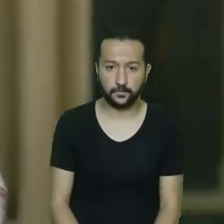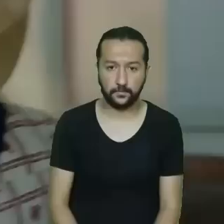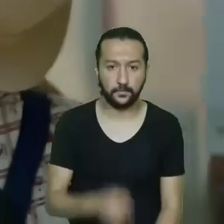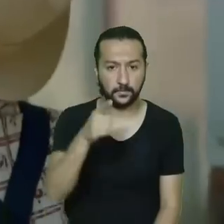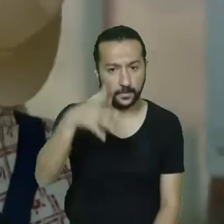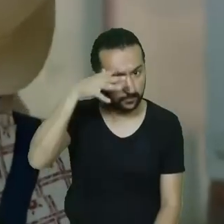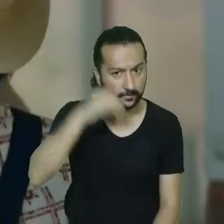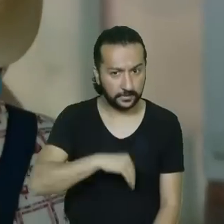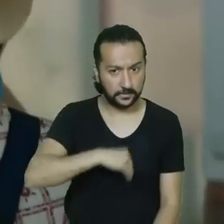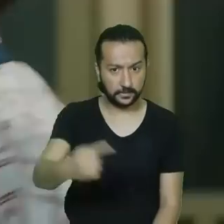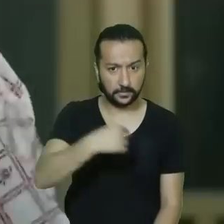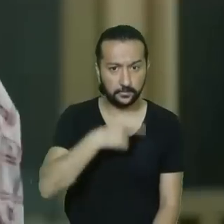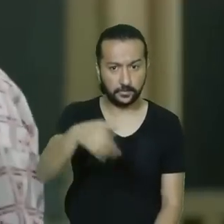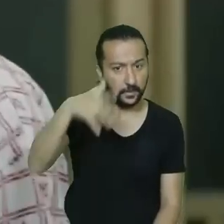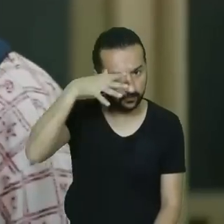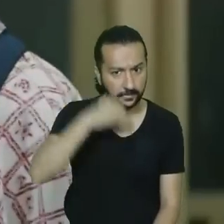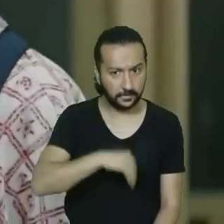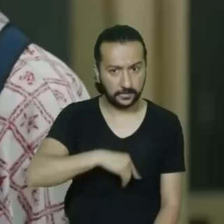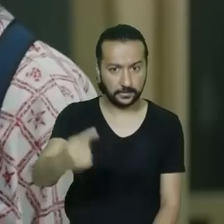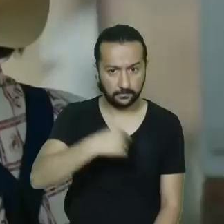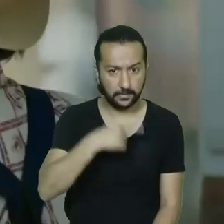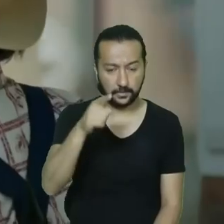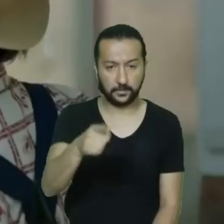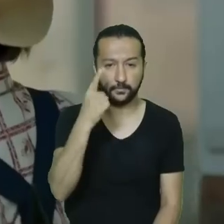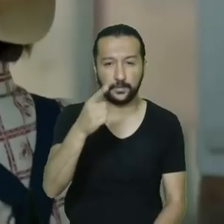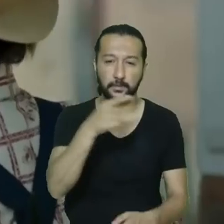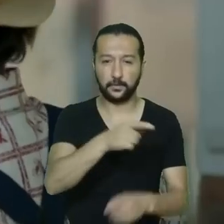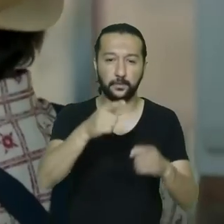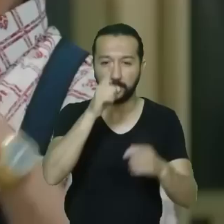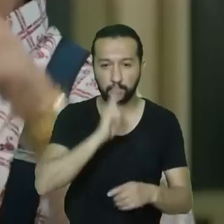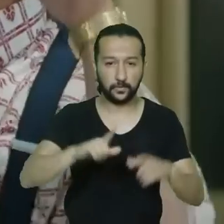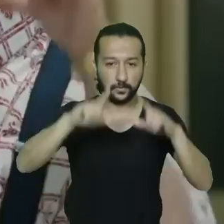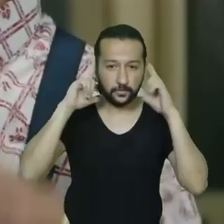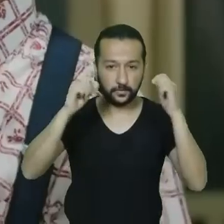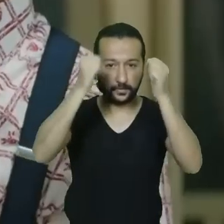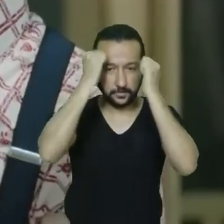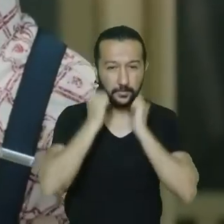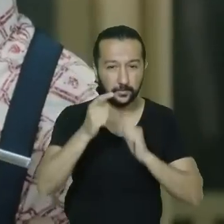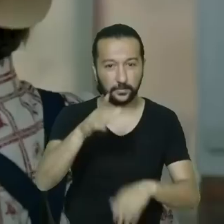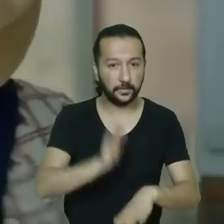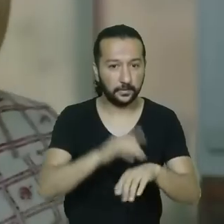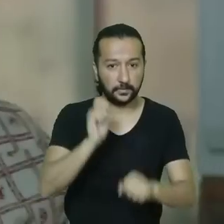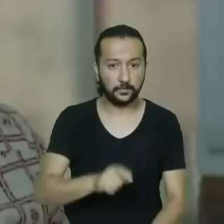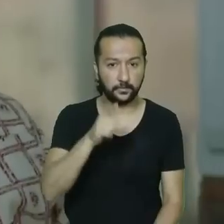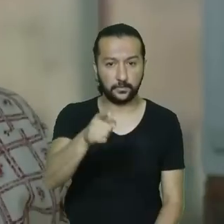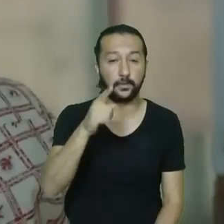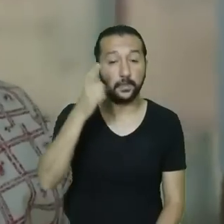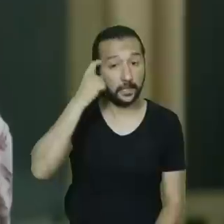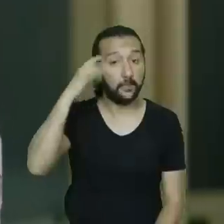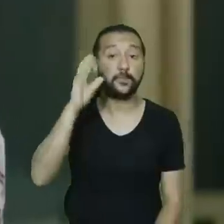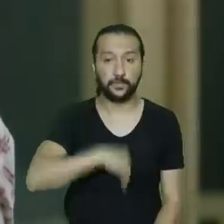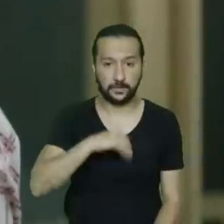Göğsünü İsmail'e vurdu. Atlamı saldın ne sen beni? He? Atlamı saldın sen beni? Bir de takmışlar yüzüne o hayalet gaspiri maskesini. Bilemeyeceğim mi